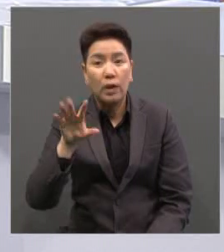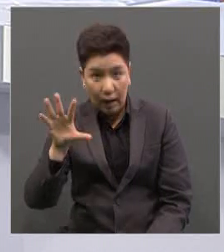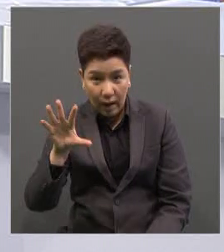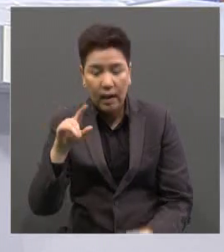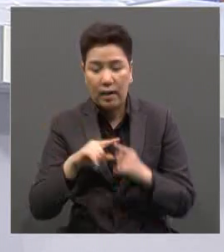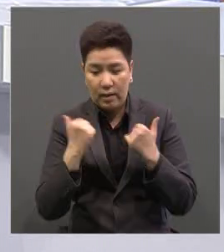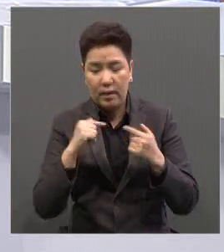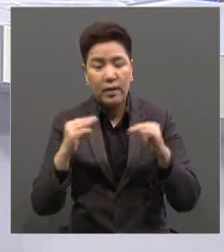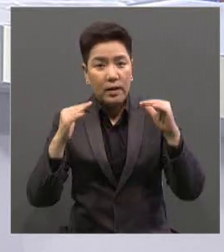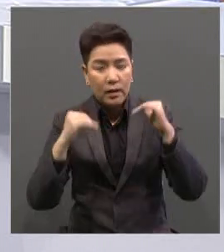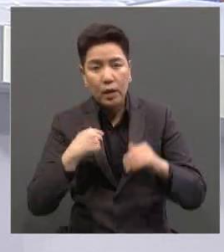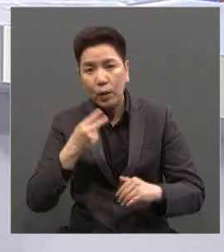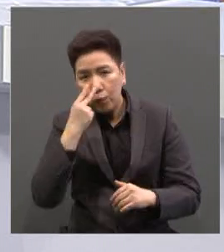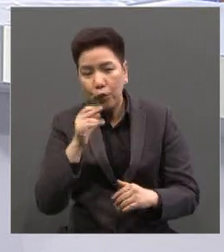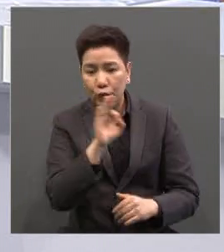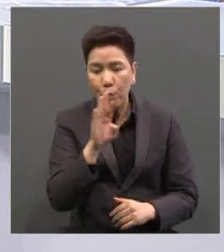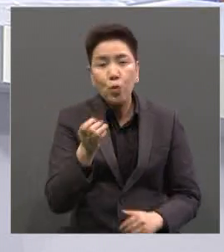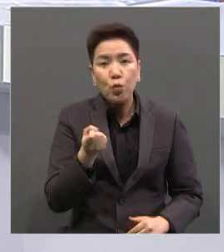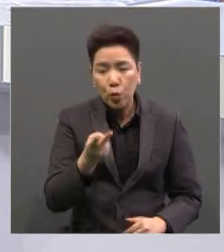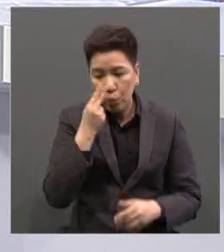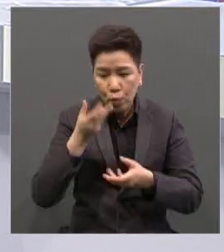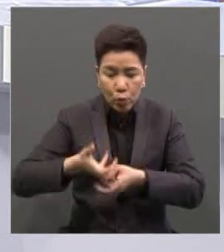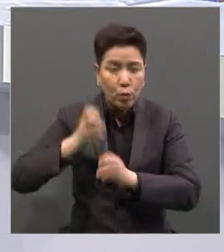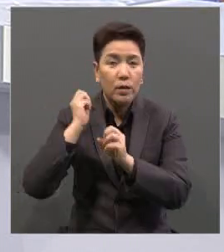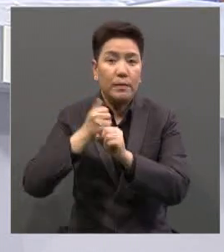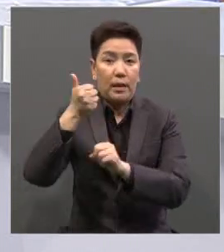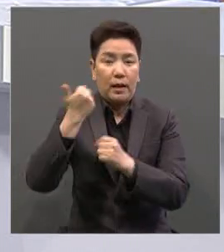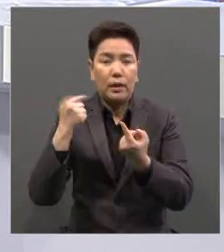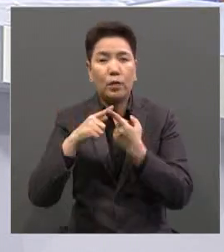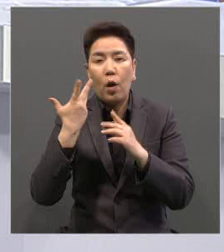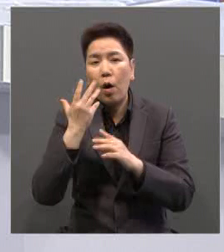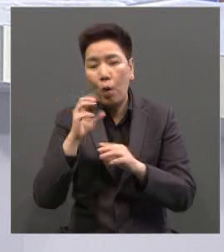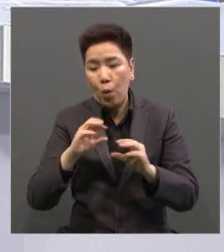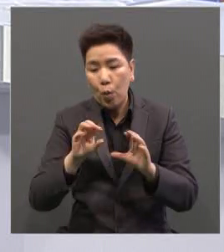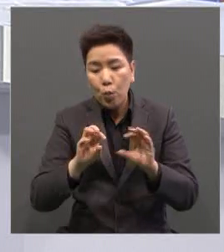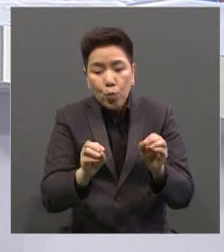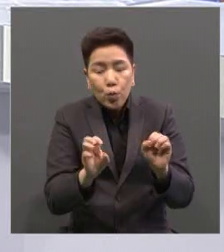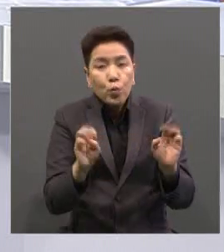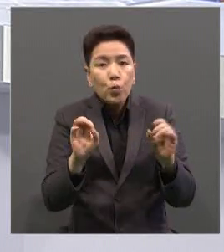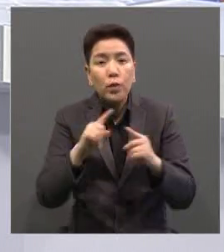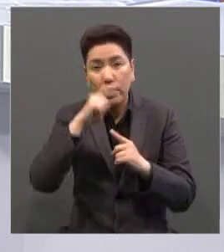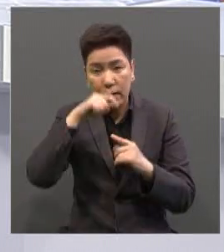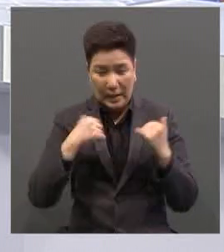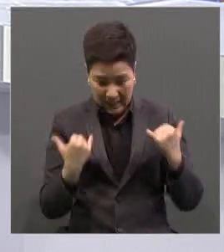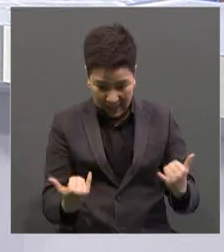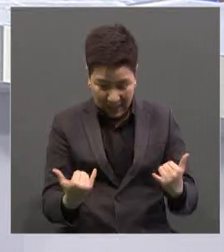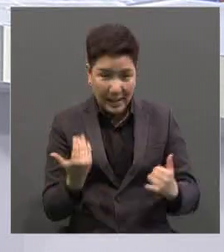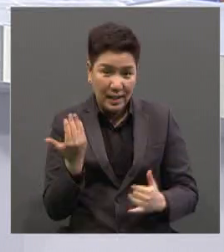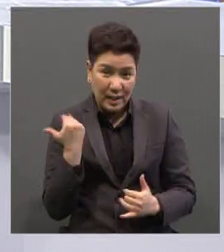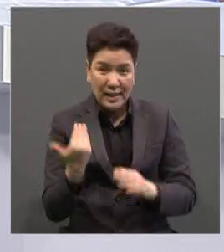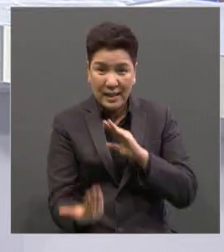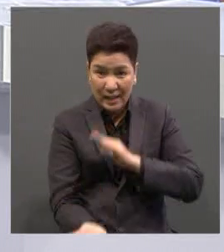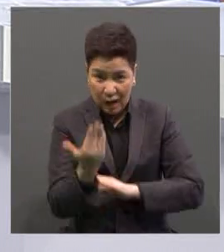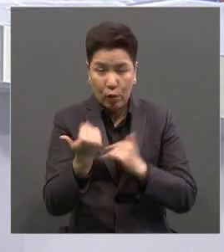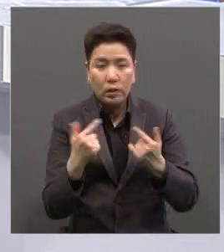MHzแล้วก็สามารถที่จะดูทาง FacebookLiveและดูย้อนหลังได้ด้วยนะครับในเพจRadio Thailand Liveซึ่งแขกรับเชิญคนล่าสุดที่